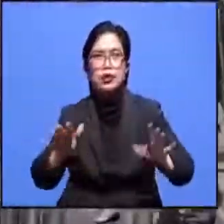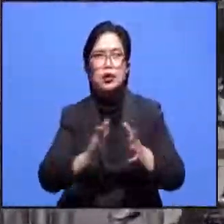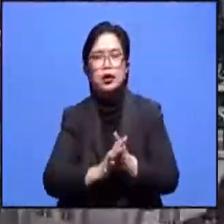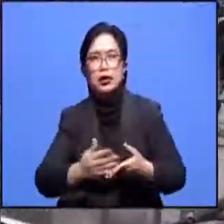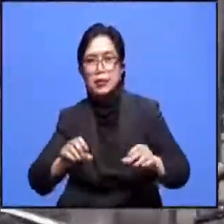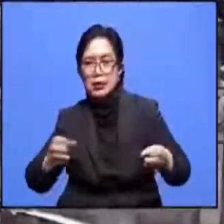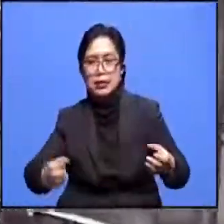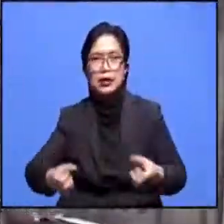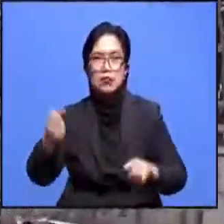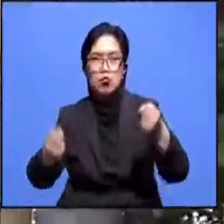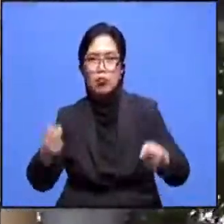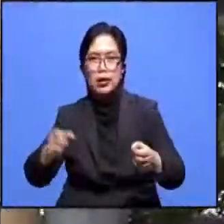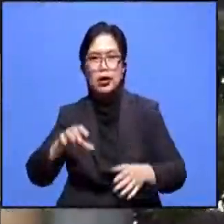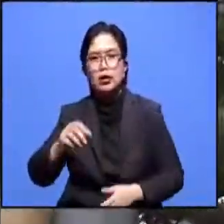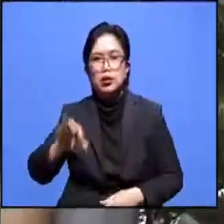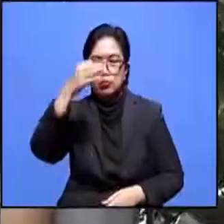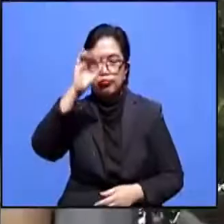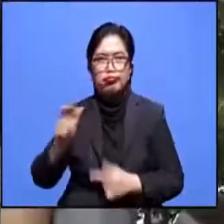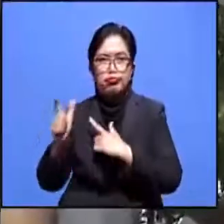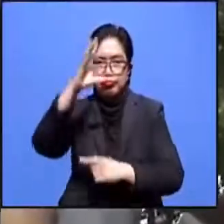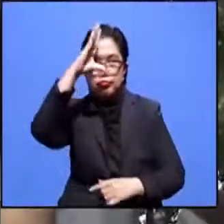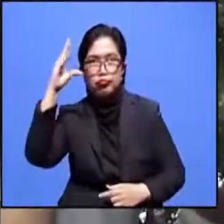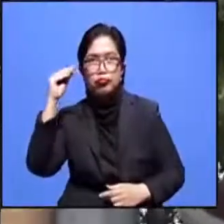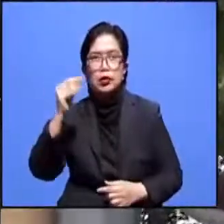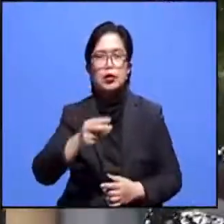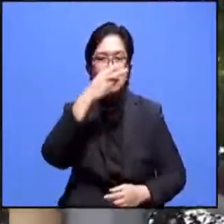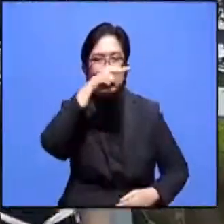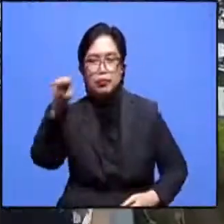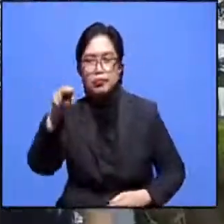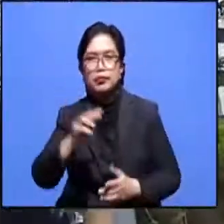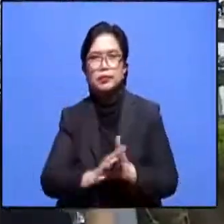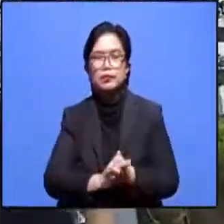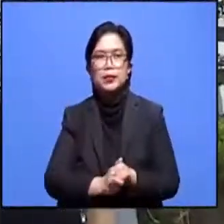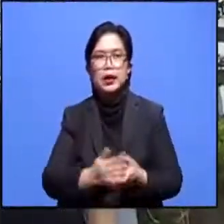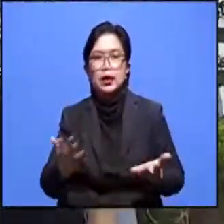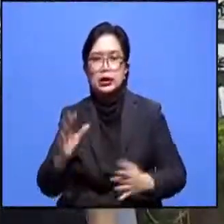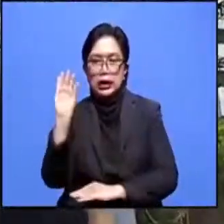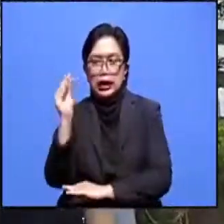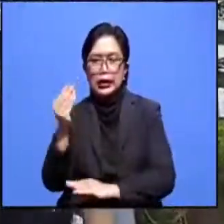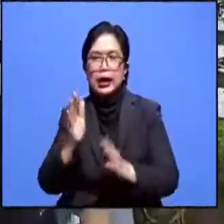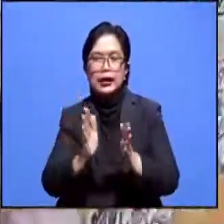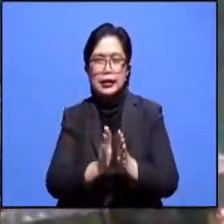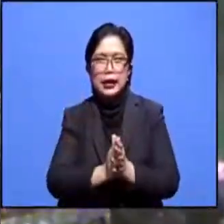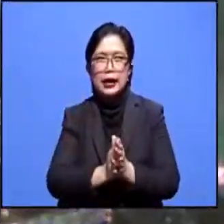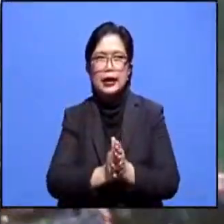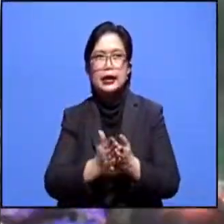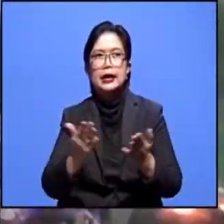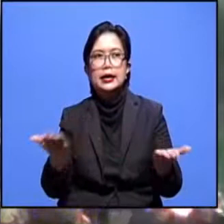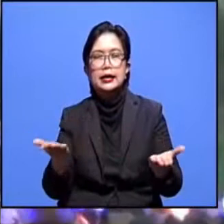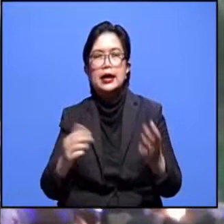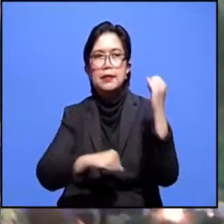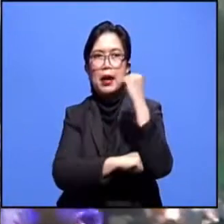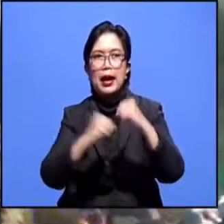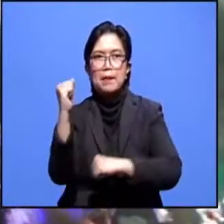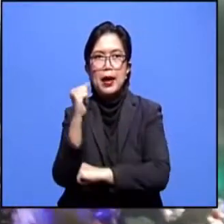motor yang dikendarai petugas TNI dan Brimob Polri. Tidak hanya di Jakarta, pencopotan baliho juga terjadi di Kecamatan Ilir Barat 2